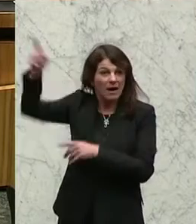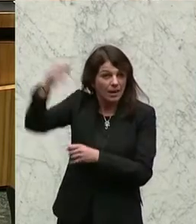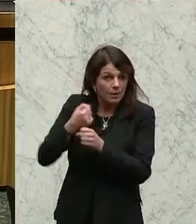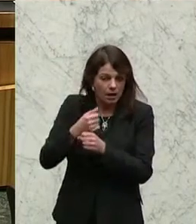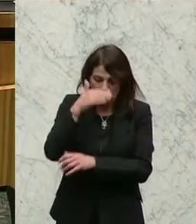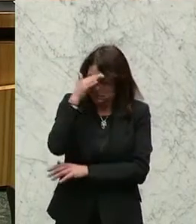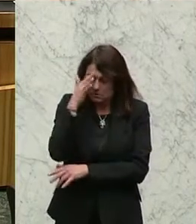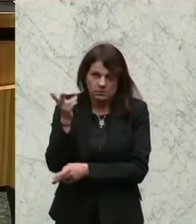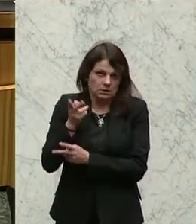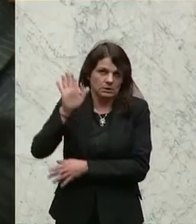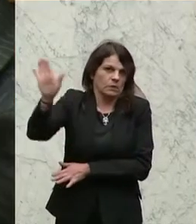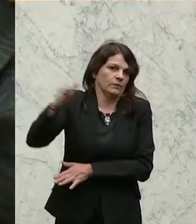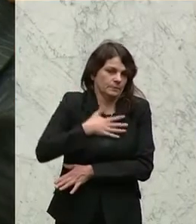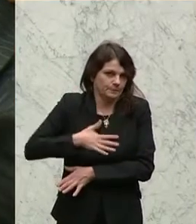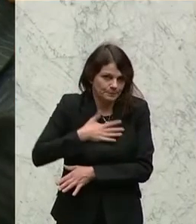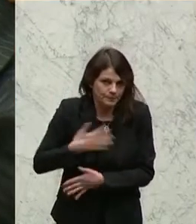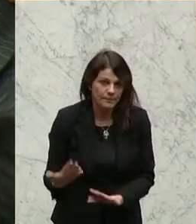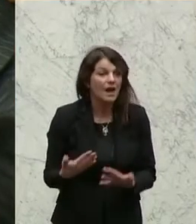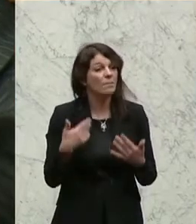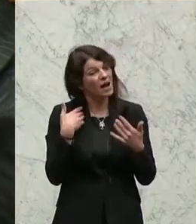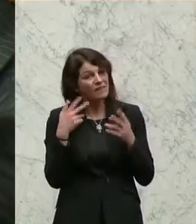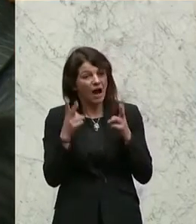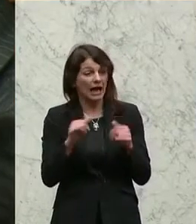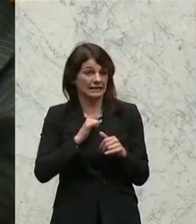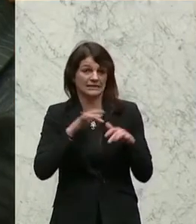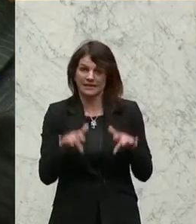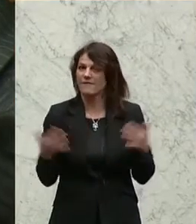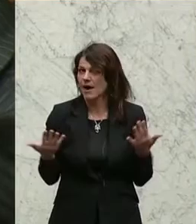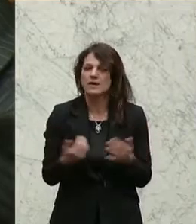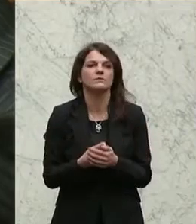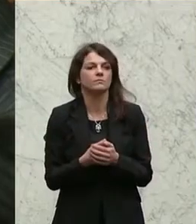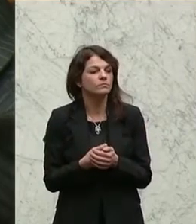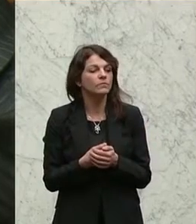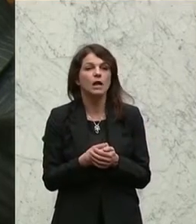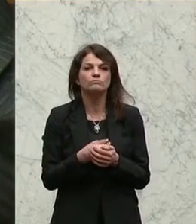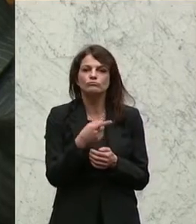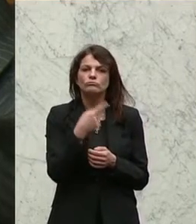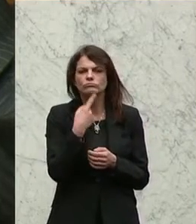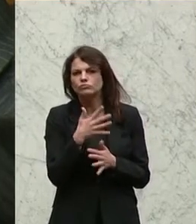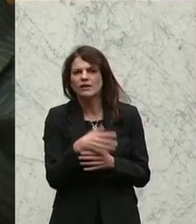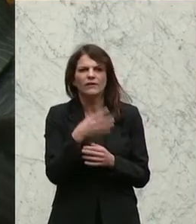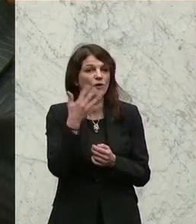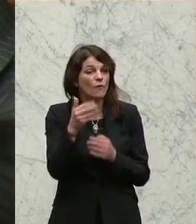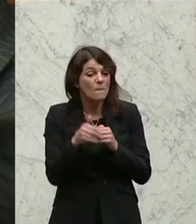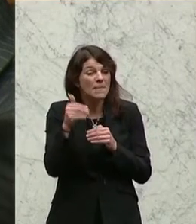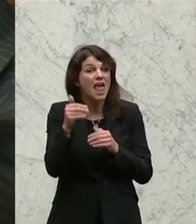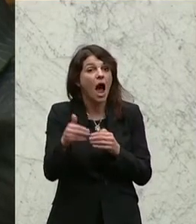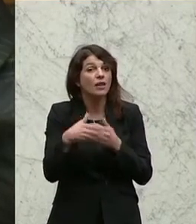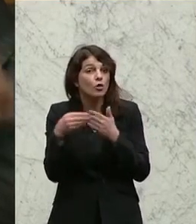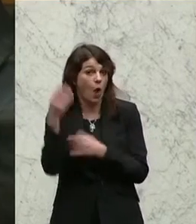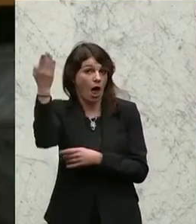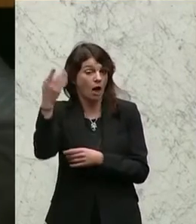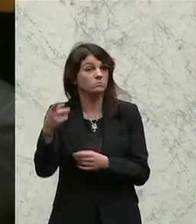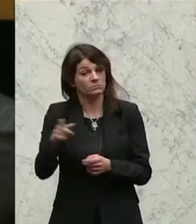eigentlich grauenhaft, muss man ehrlich sagen. Und was mich aber wirklich interessieren würde, wäre, weil sie schlagen ja ungefähr 4 bis 5 Milliarden Dollar